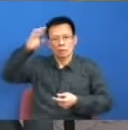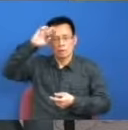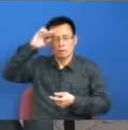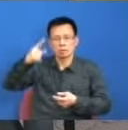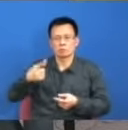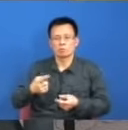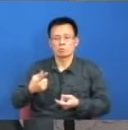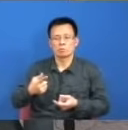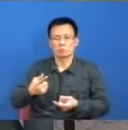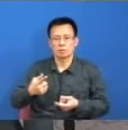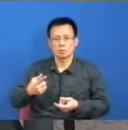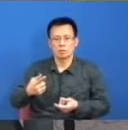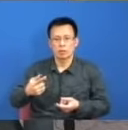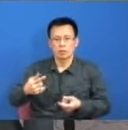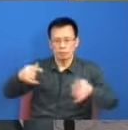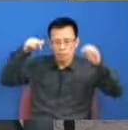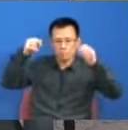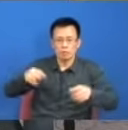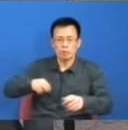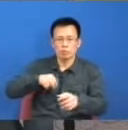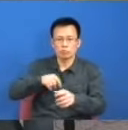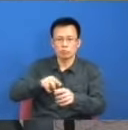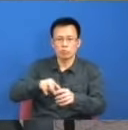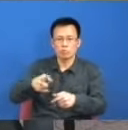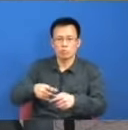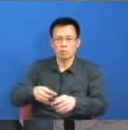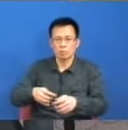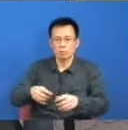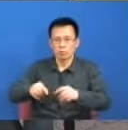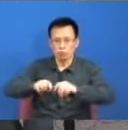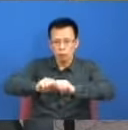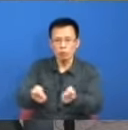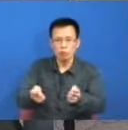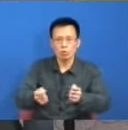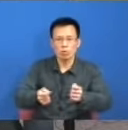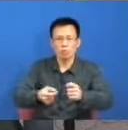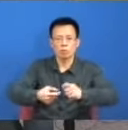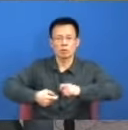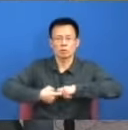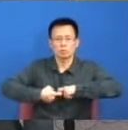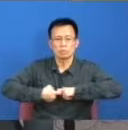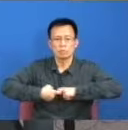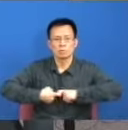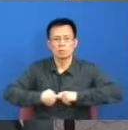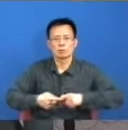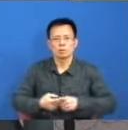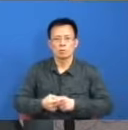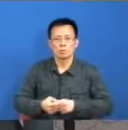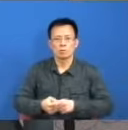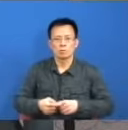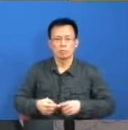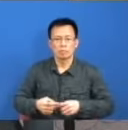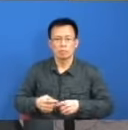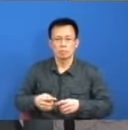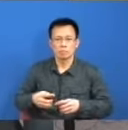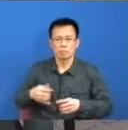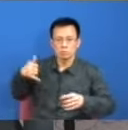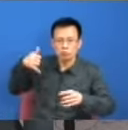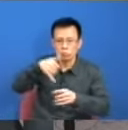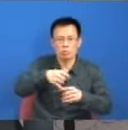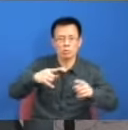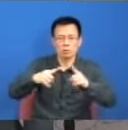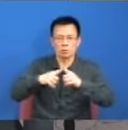啲嘅衝撞方法，就撞開咗啲人鏈，然之後去撲埋中間啲人度嘅，咁就當